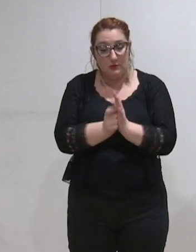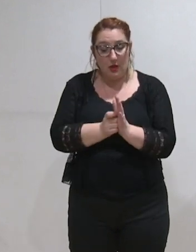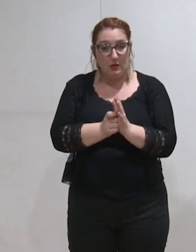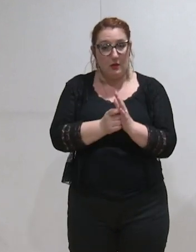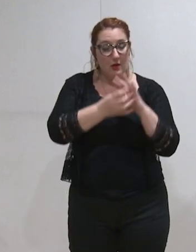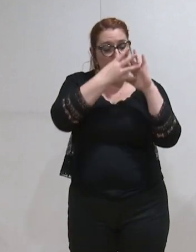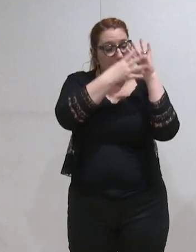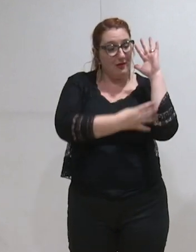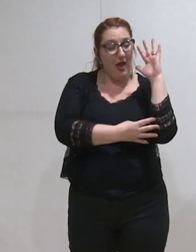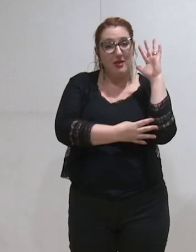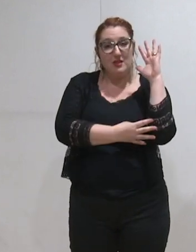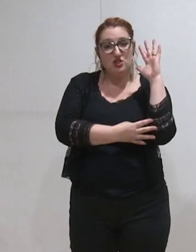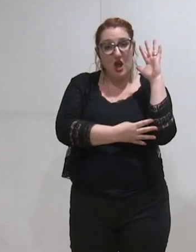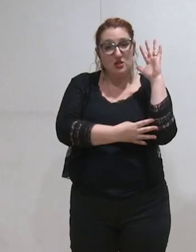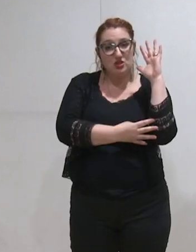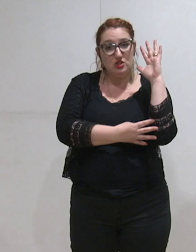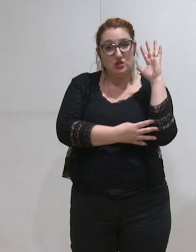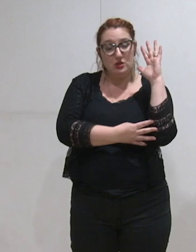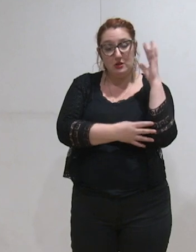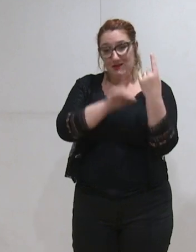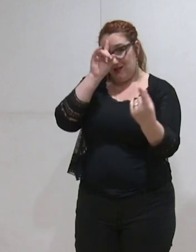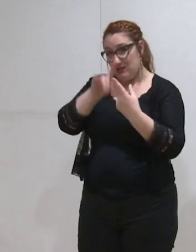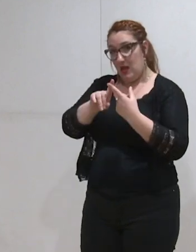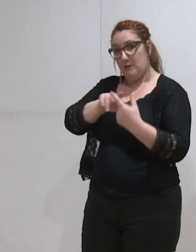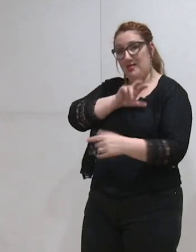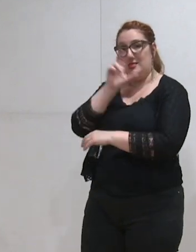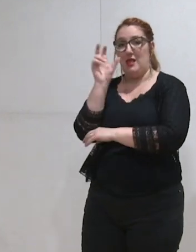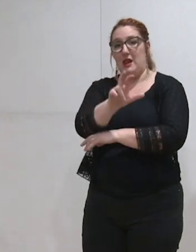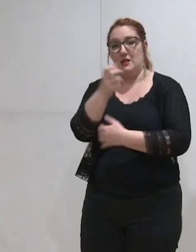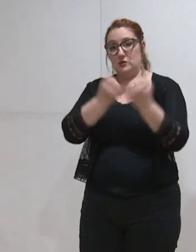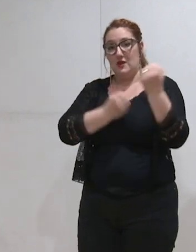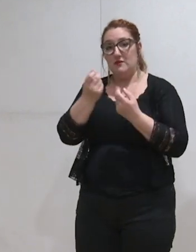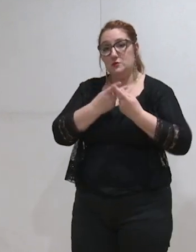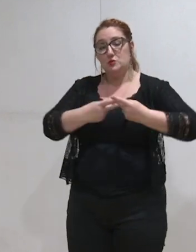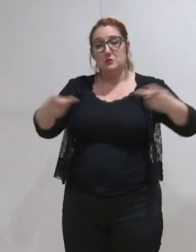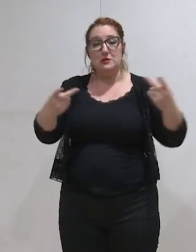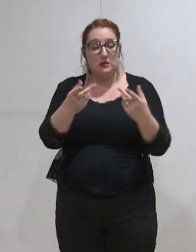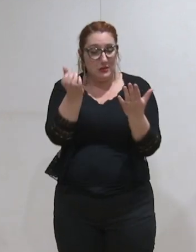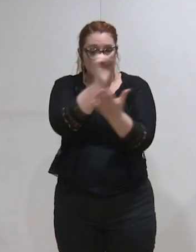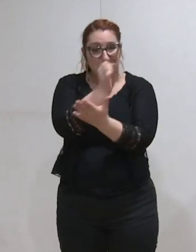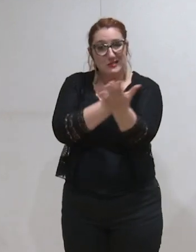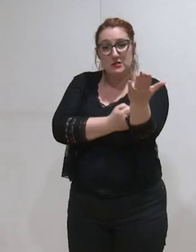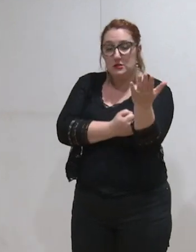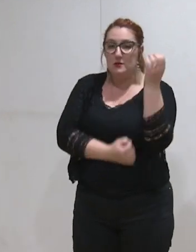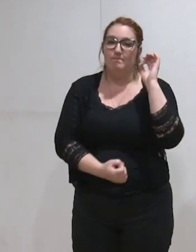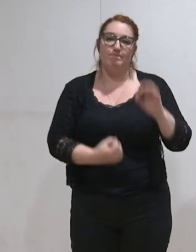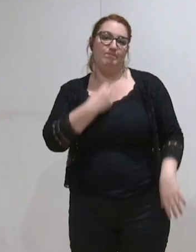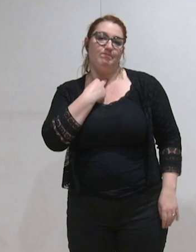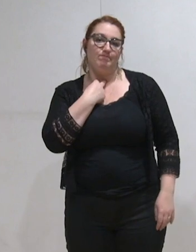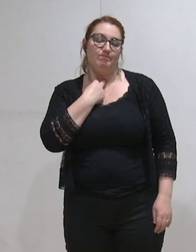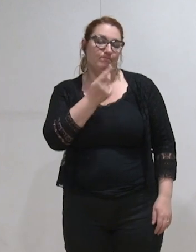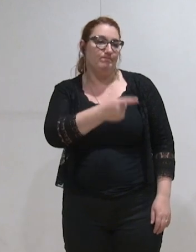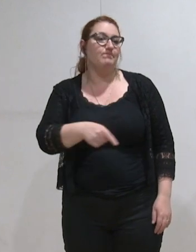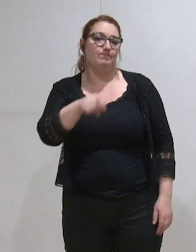cahier le cahier des charges de cette délégation de service public bien sûr que vous pourrez